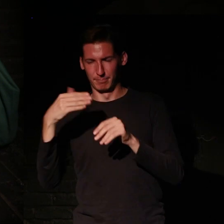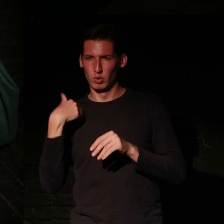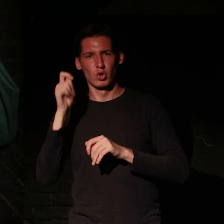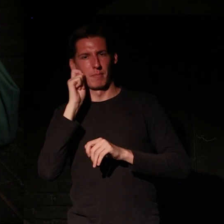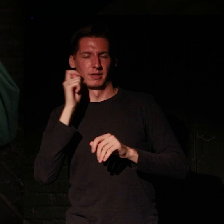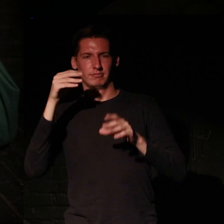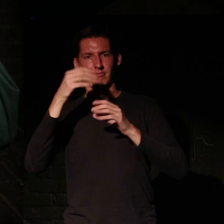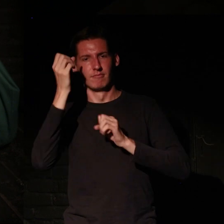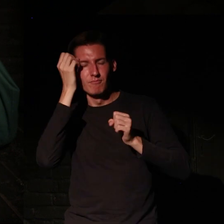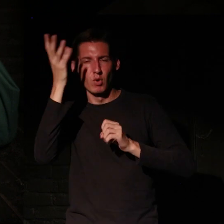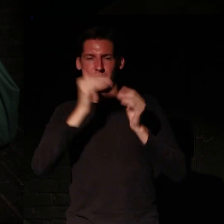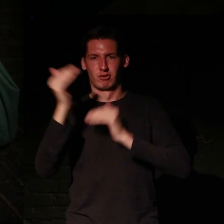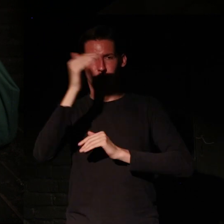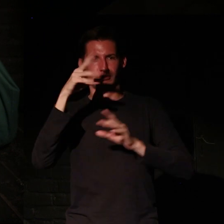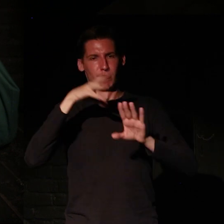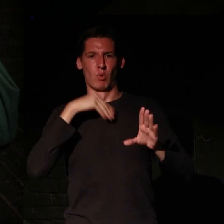które